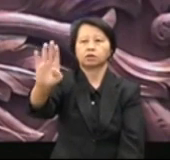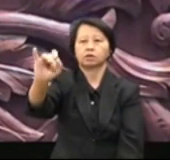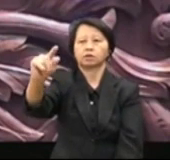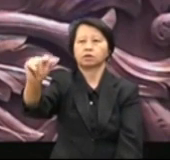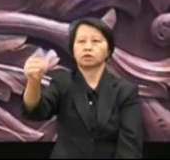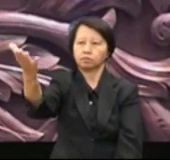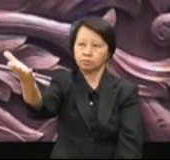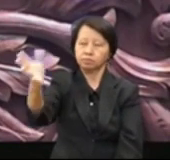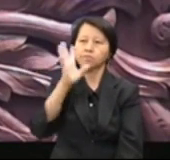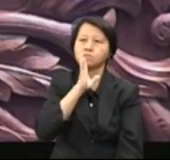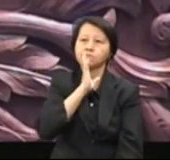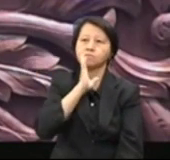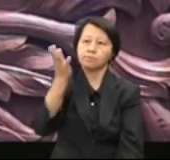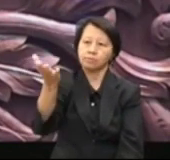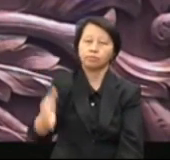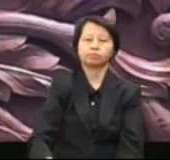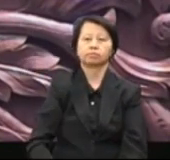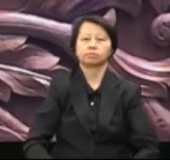teruskan tapi